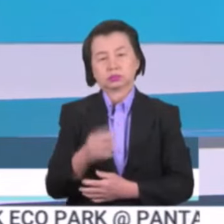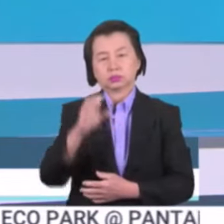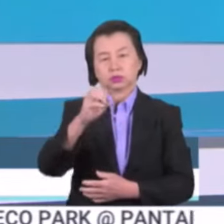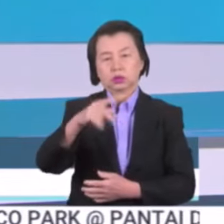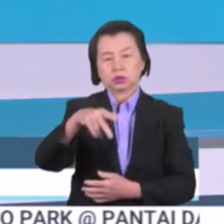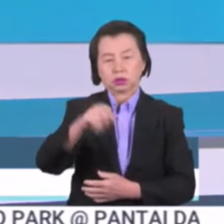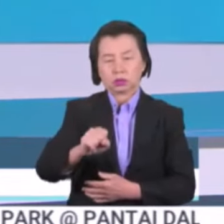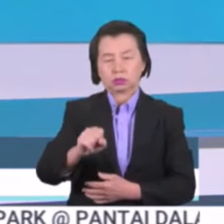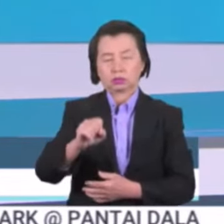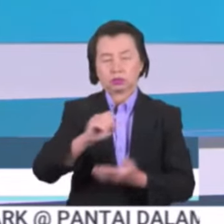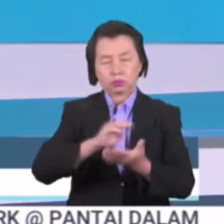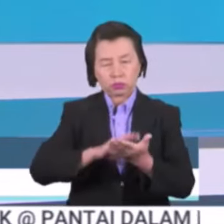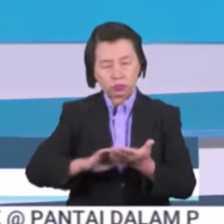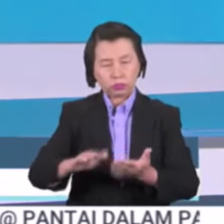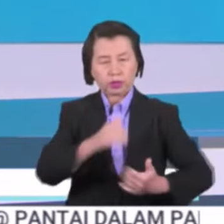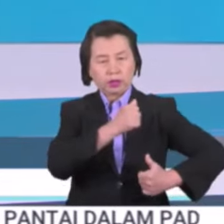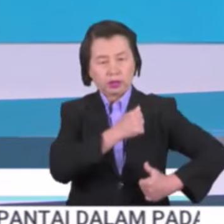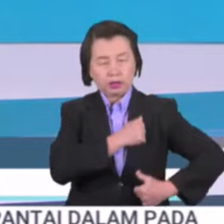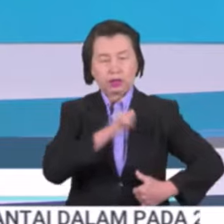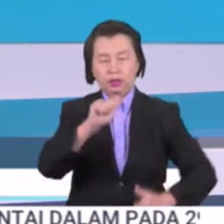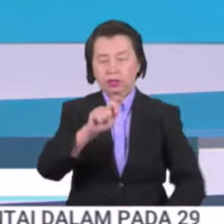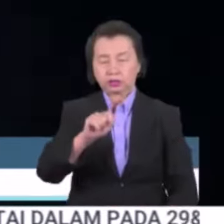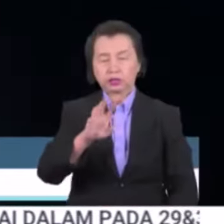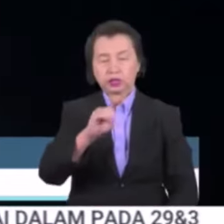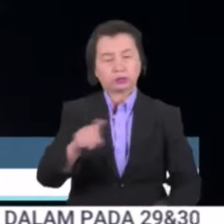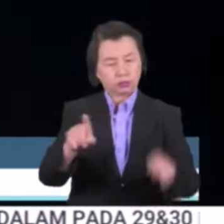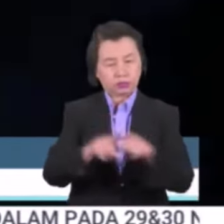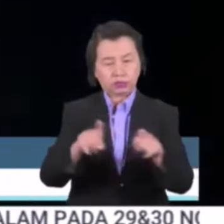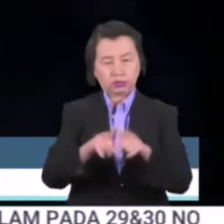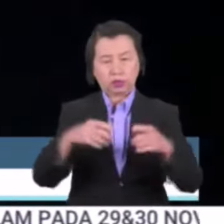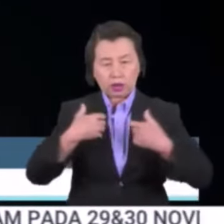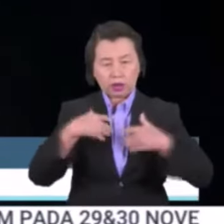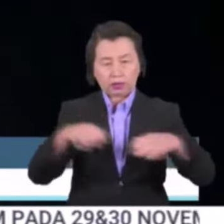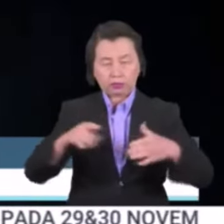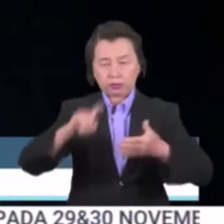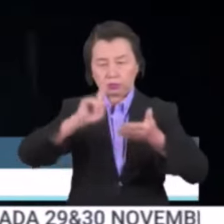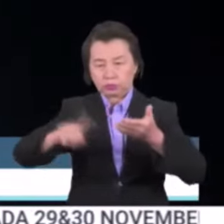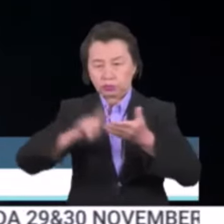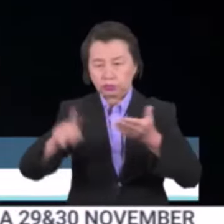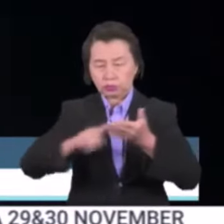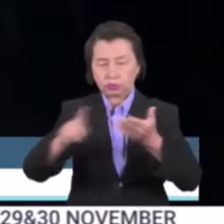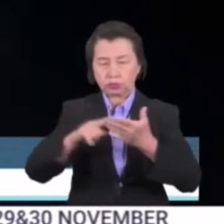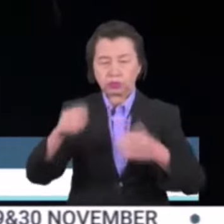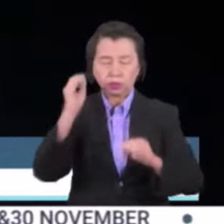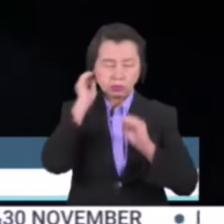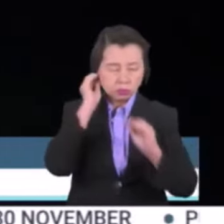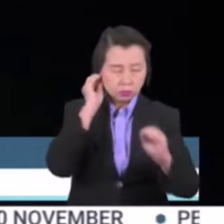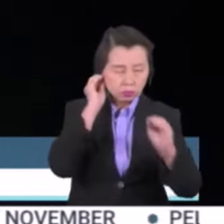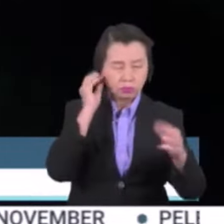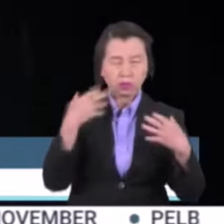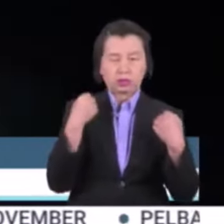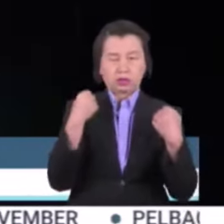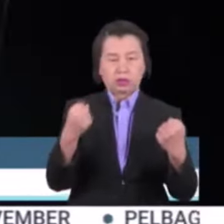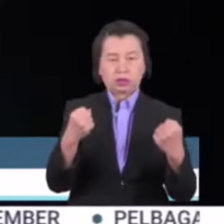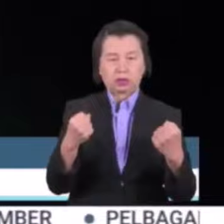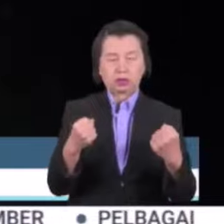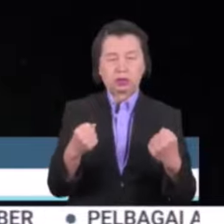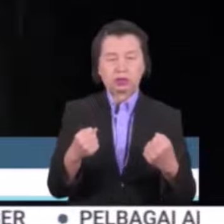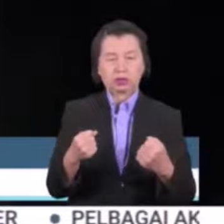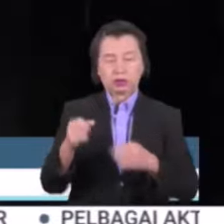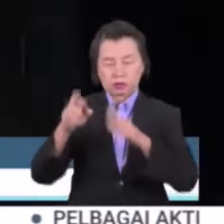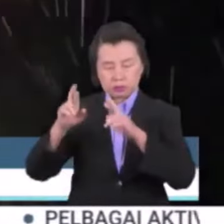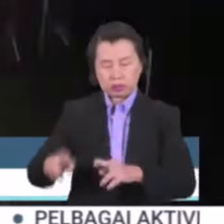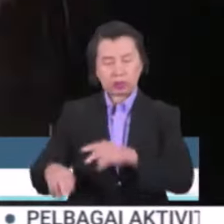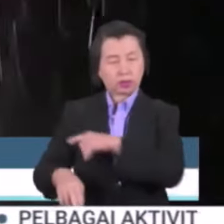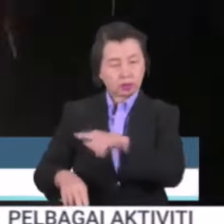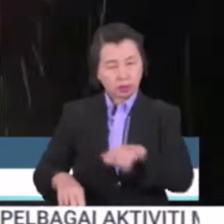Ops Muni ATM juga turut melakukan pemeriksaan kesihatan ke atas